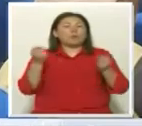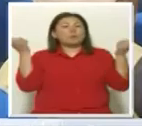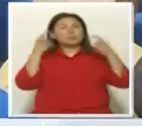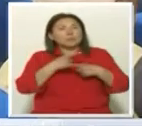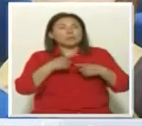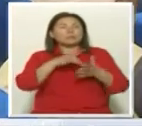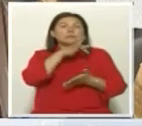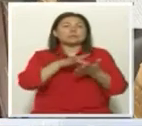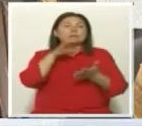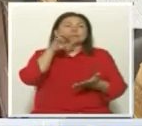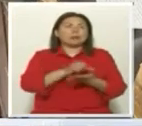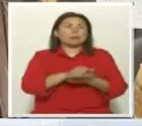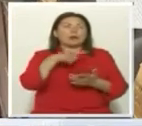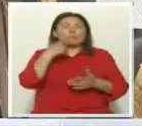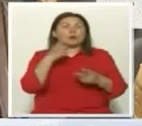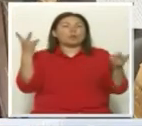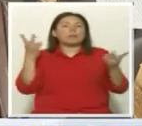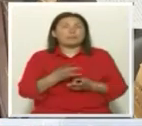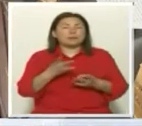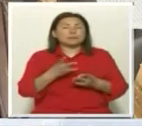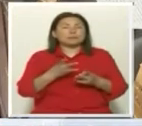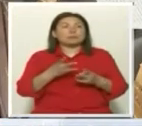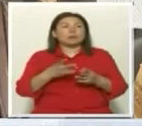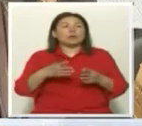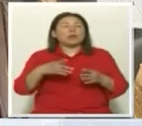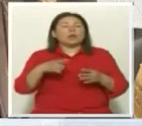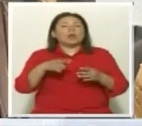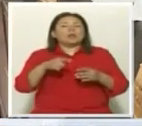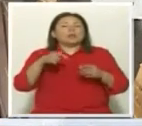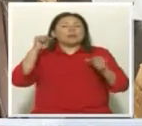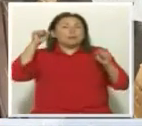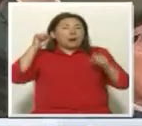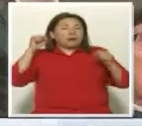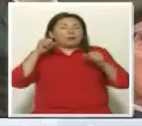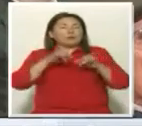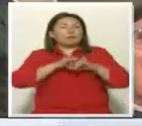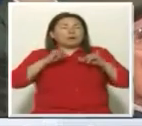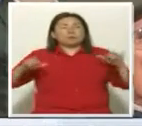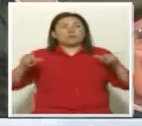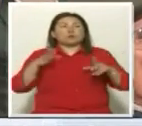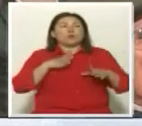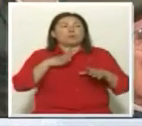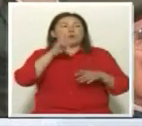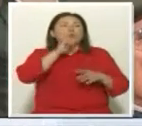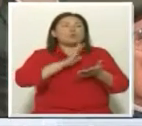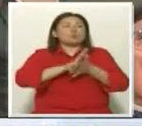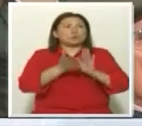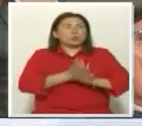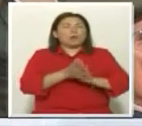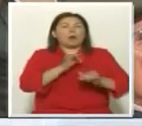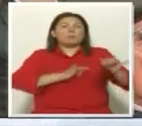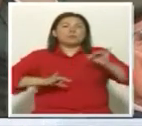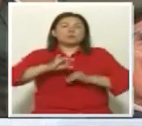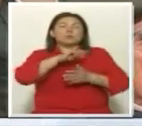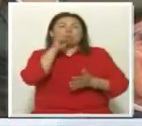центра занятости. Говорили о необходимости корма для скота и создании лучших условий для специалистов в сфере ветеринарии. Обсудили